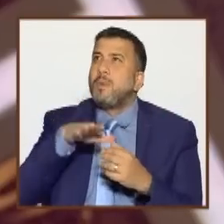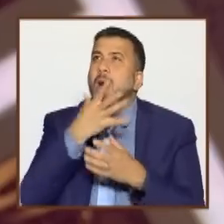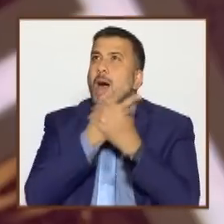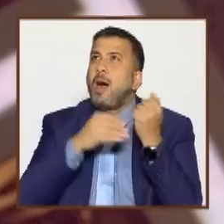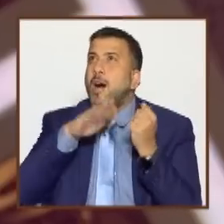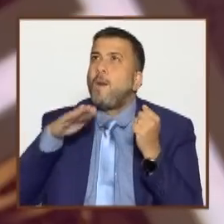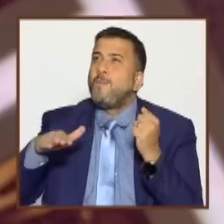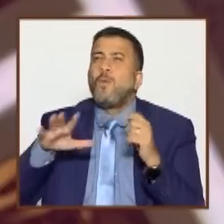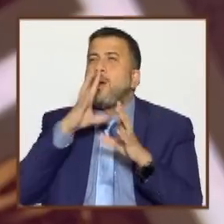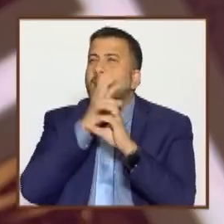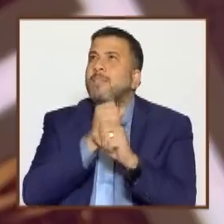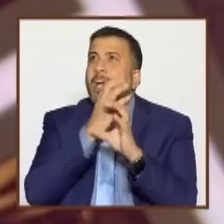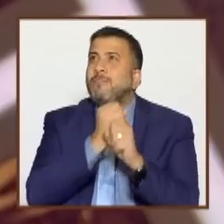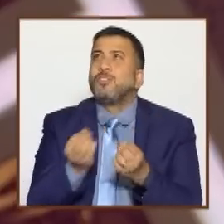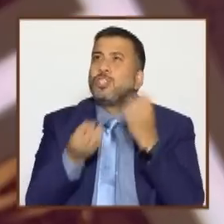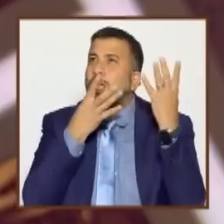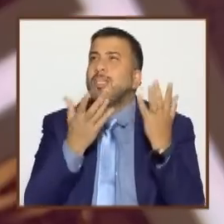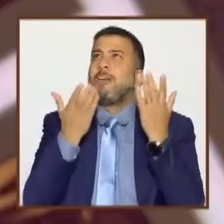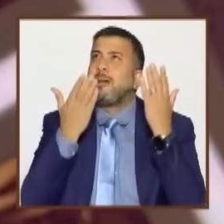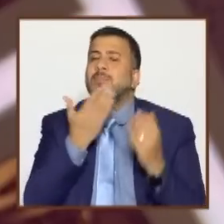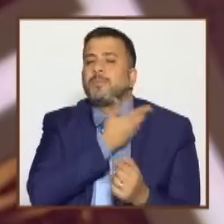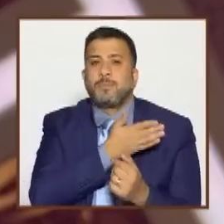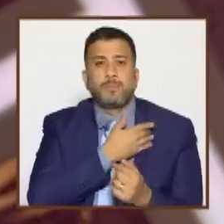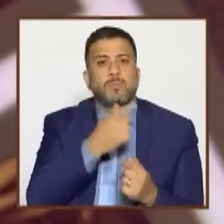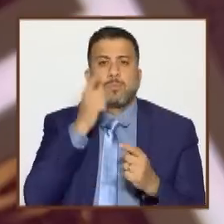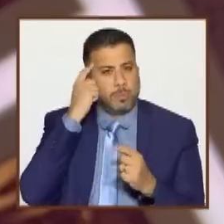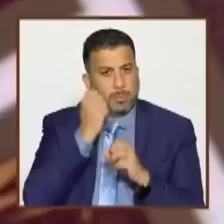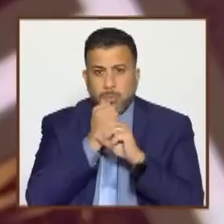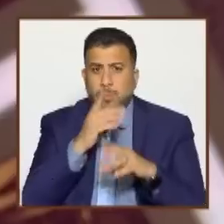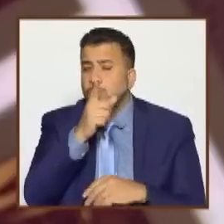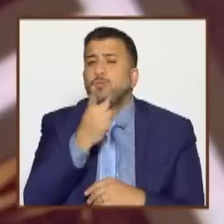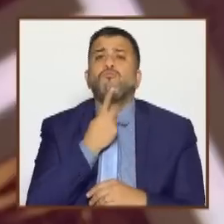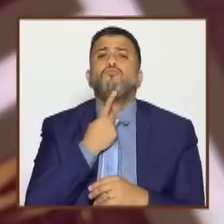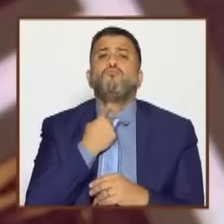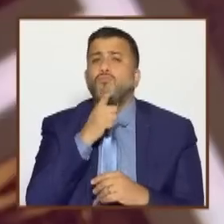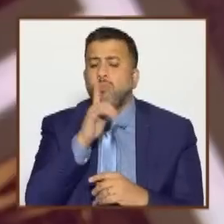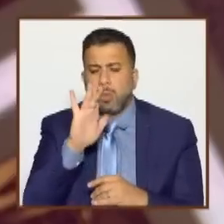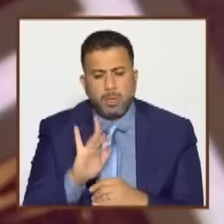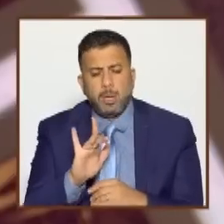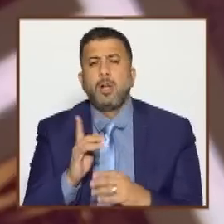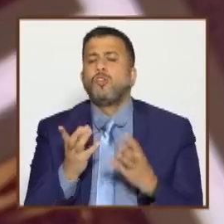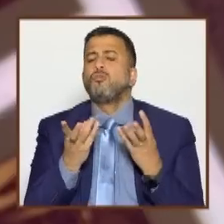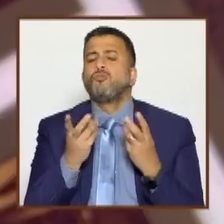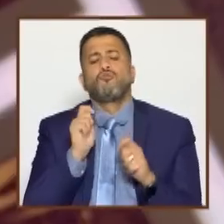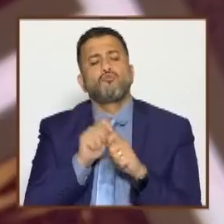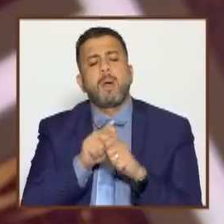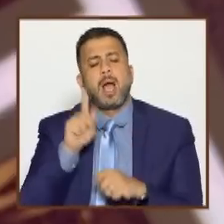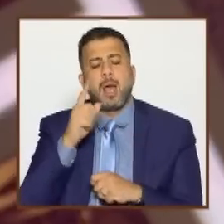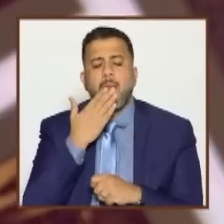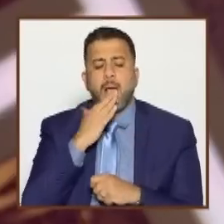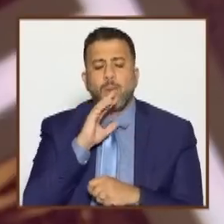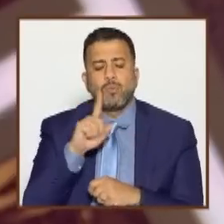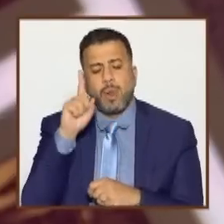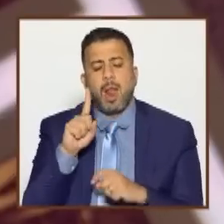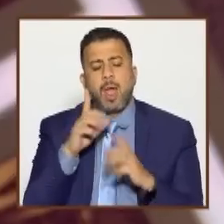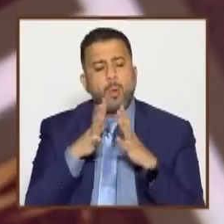ولذريتك وللمسلمين والمسلمات. تريد أن تشتغل بالذكر، اشتغل بالذكر، سبحان الله والحمد لله ولا إله إلا الله والله أكبر ولا حول ولا